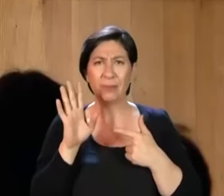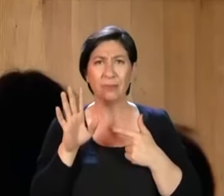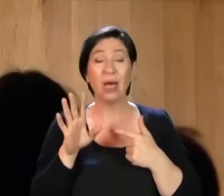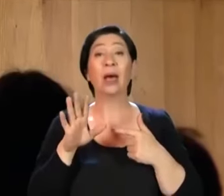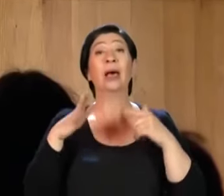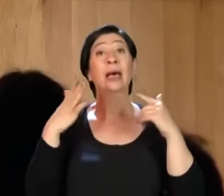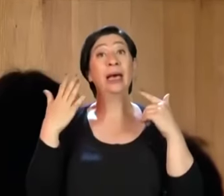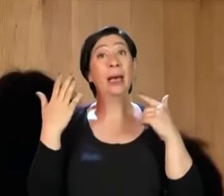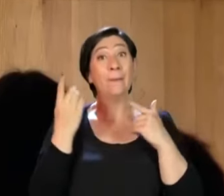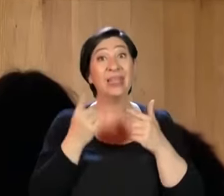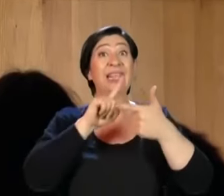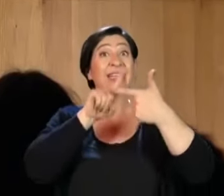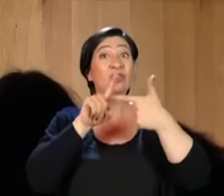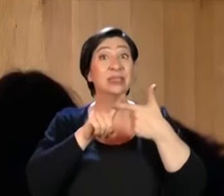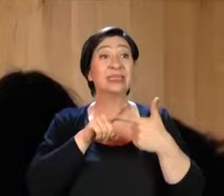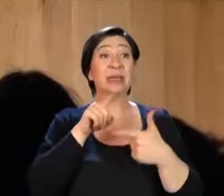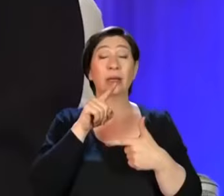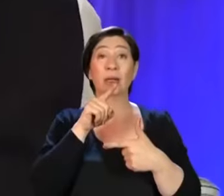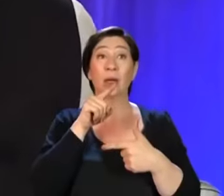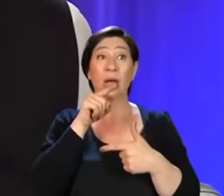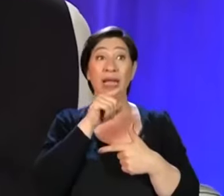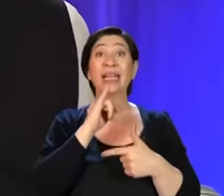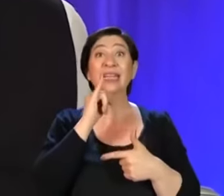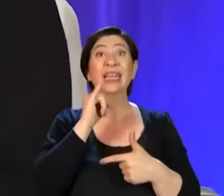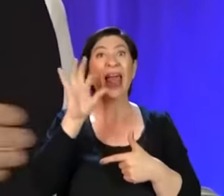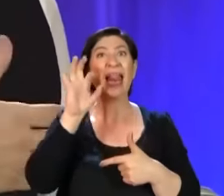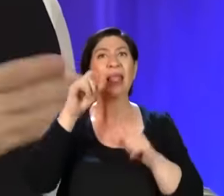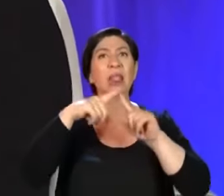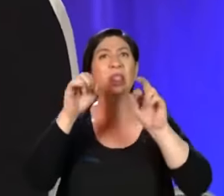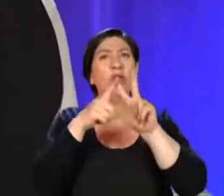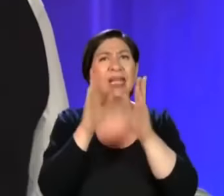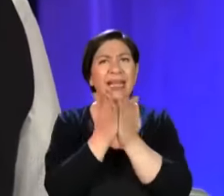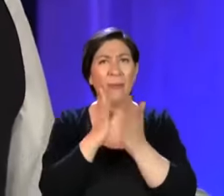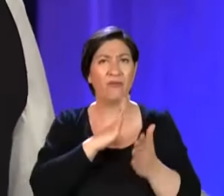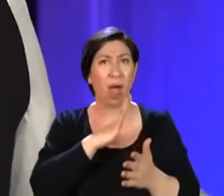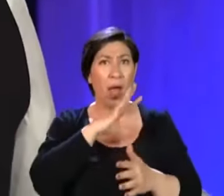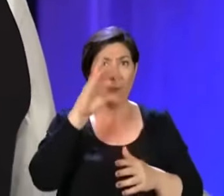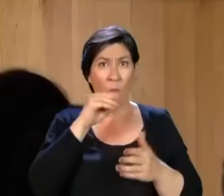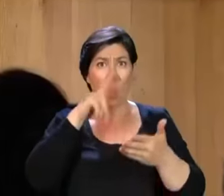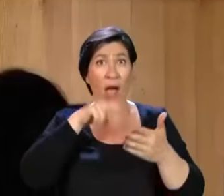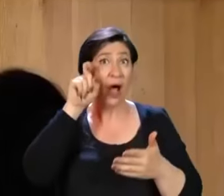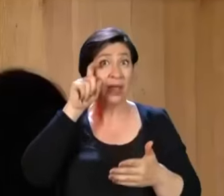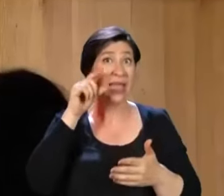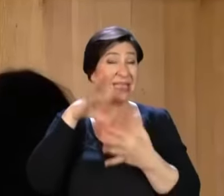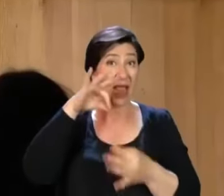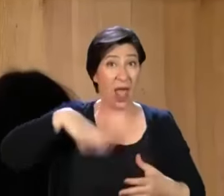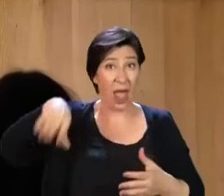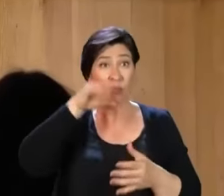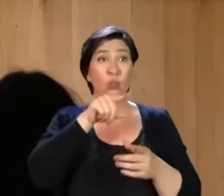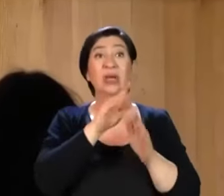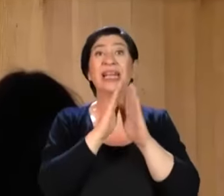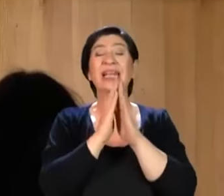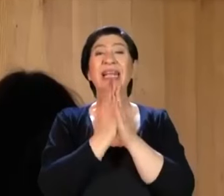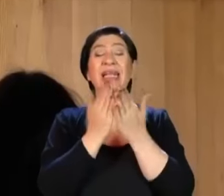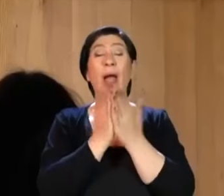eee bir de orada eee bir Green'in 50 tonunu okuyanlar hepsi Yani akıllı insanların hepsi bu kitap